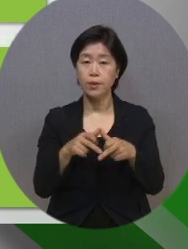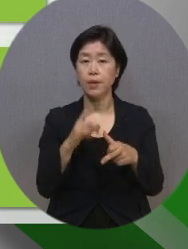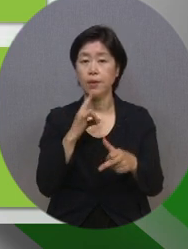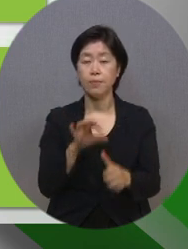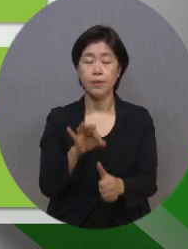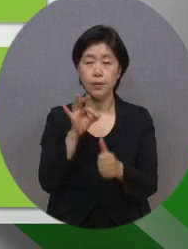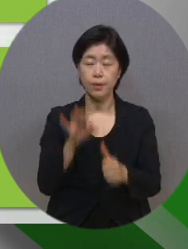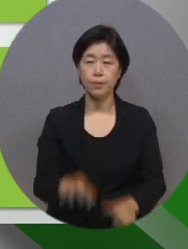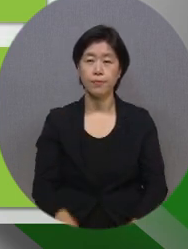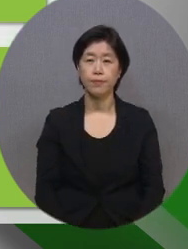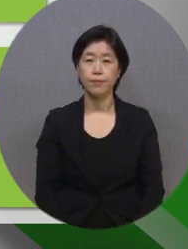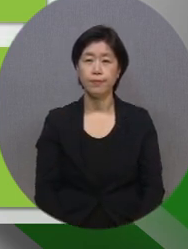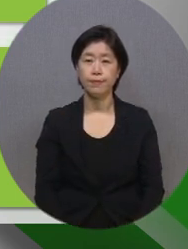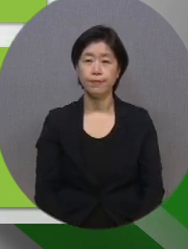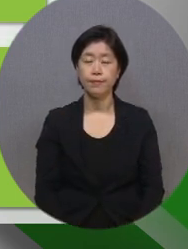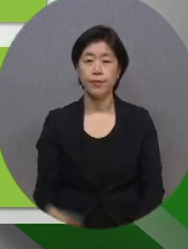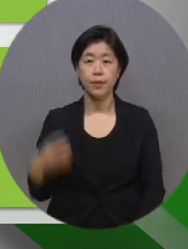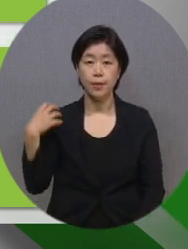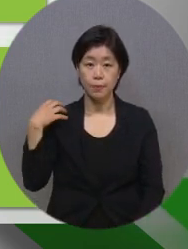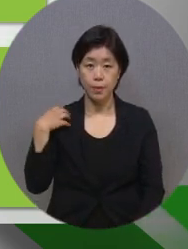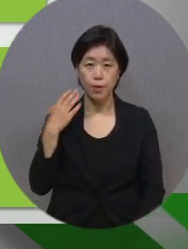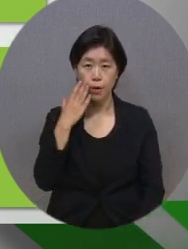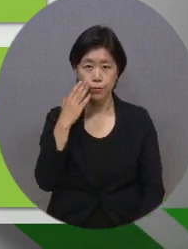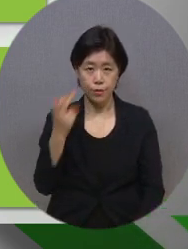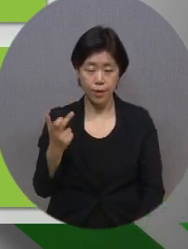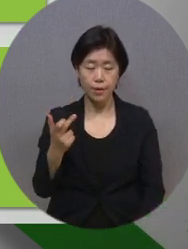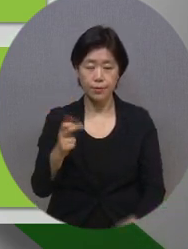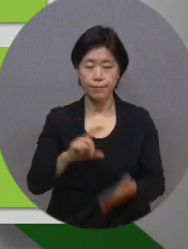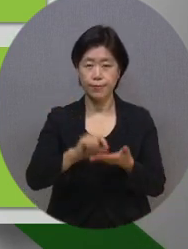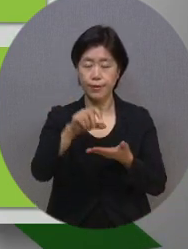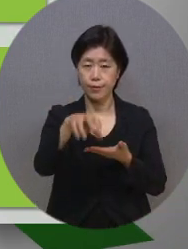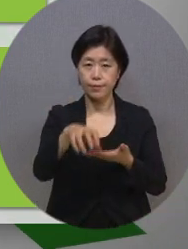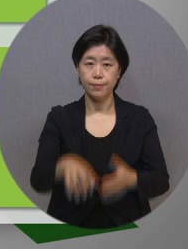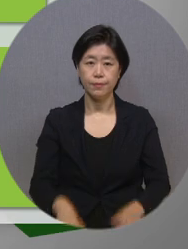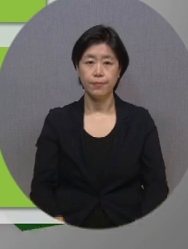장애인만 채용합니다. 담당 지사는 울산 지사입니다.